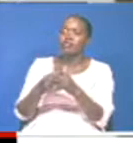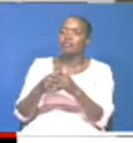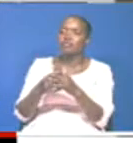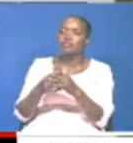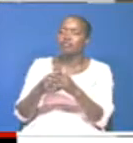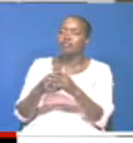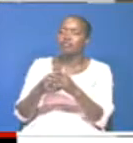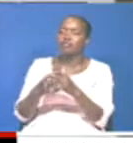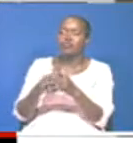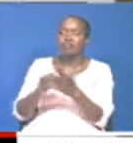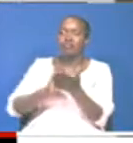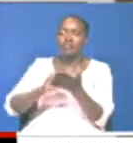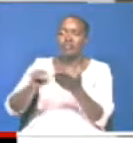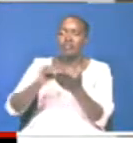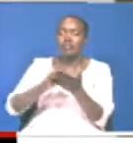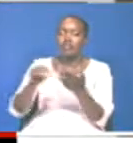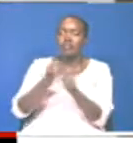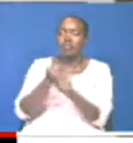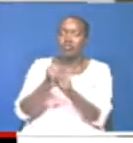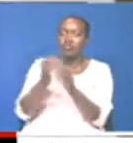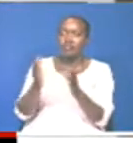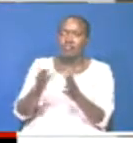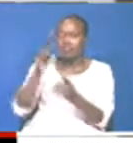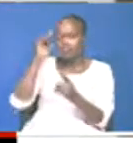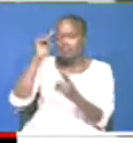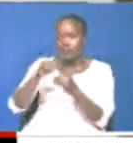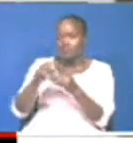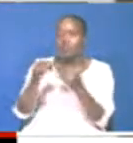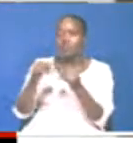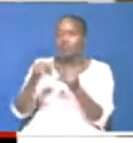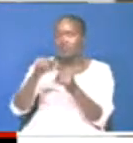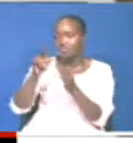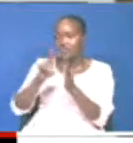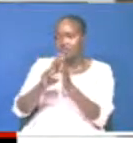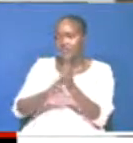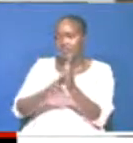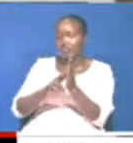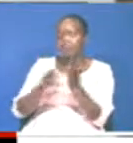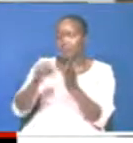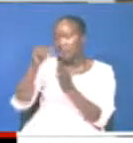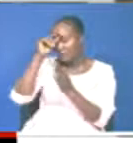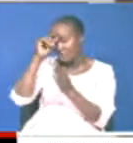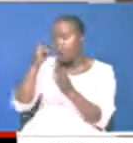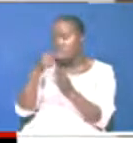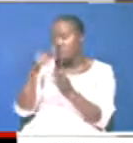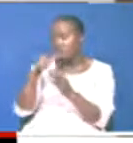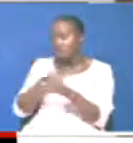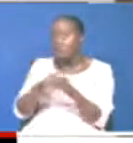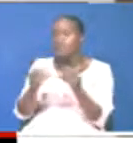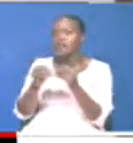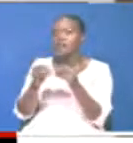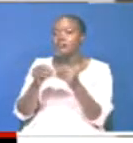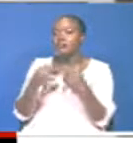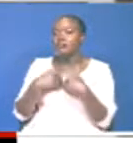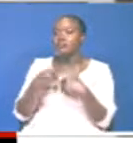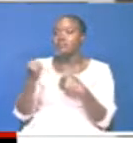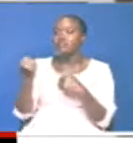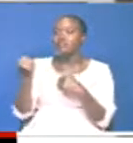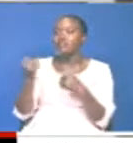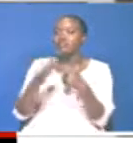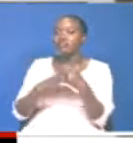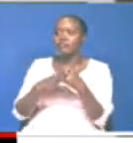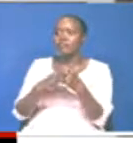kuwafuta kazi, wafanya kazi katika juhudi za kutimiza maagizo ya serikali. Hayo yalifichuliwa wakati mkutano wa mwaka 59 na chama